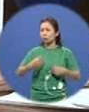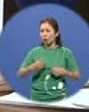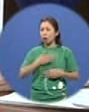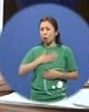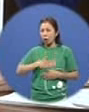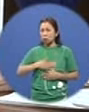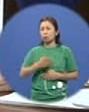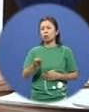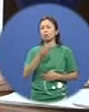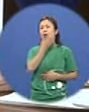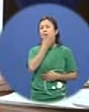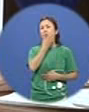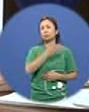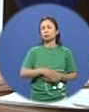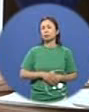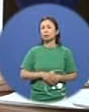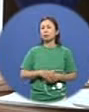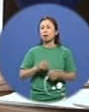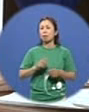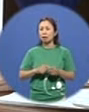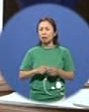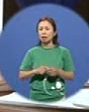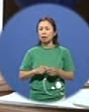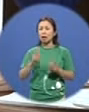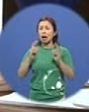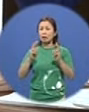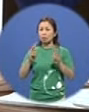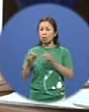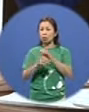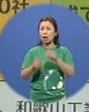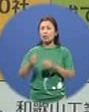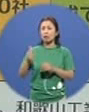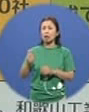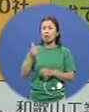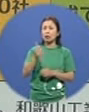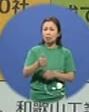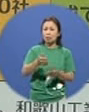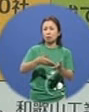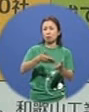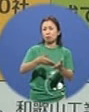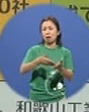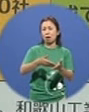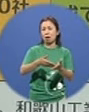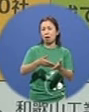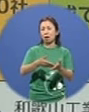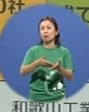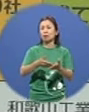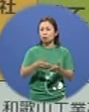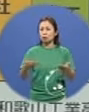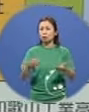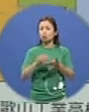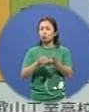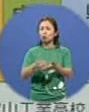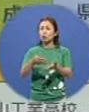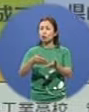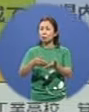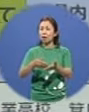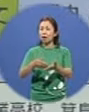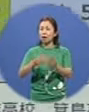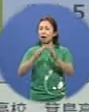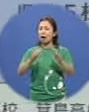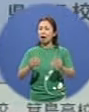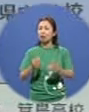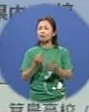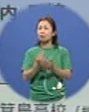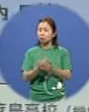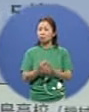そのために経営者が話をしに来てくれるで就職説明会に来てくれるそれから実習なんかねちょっとこう